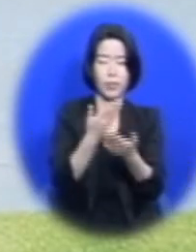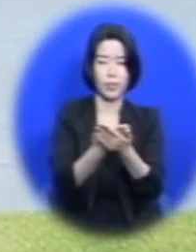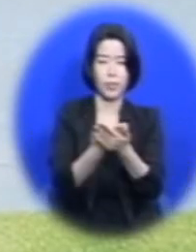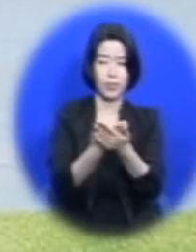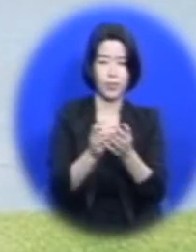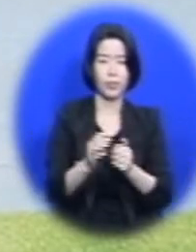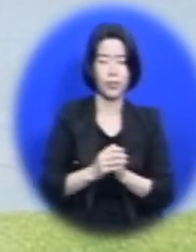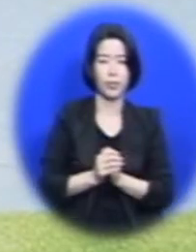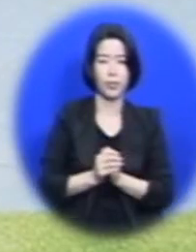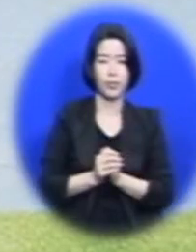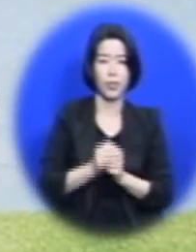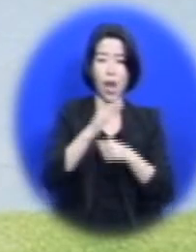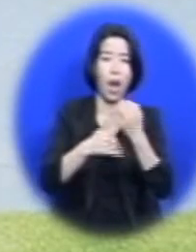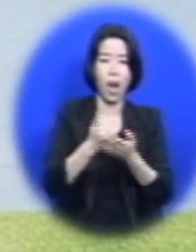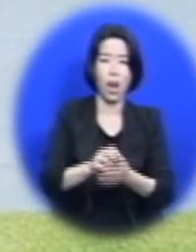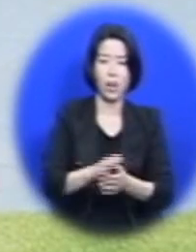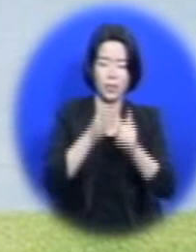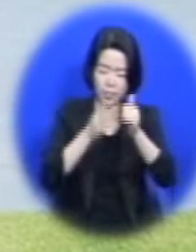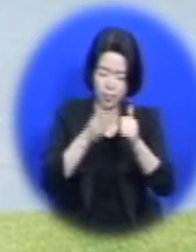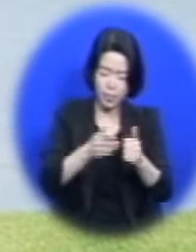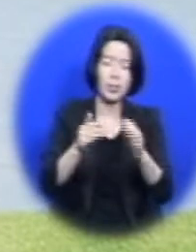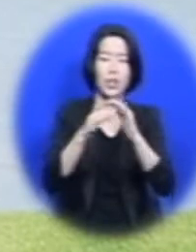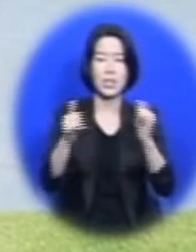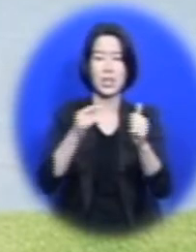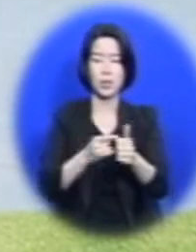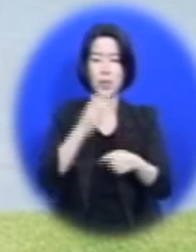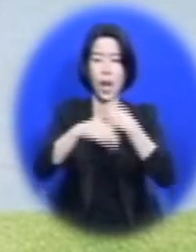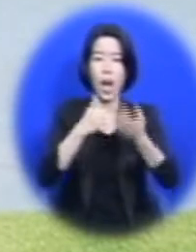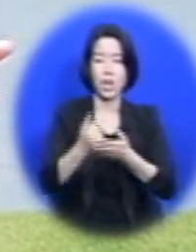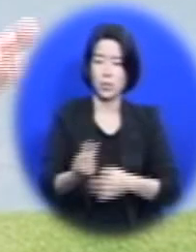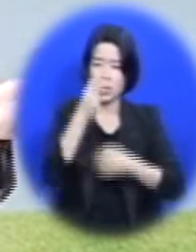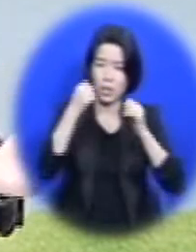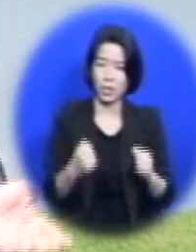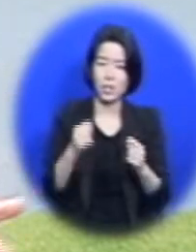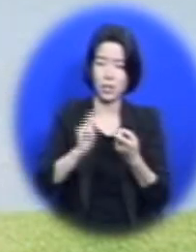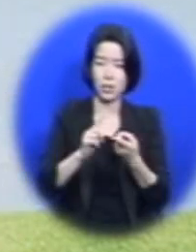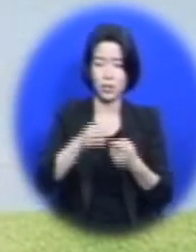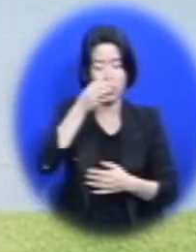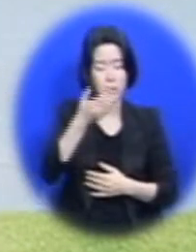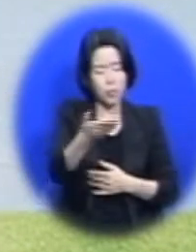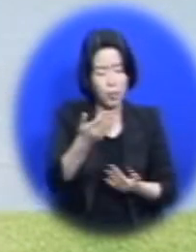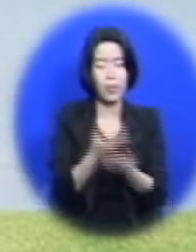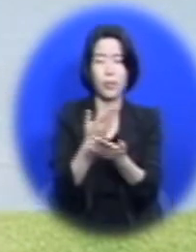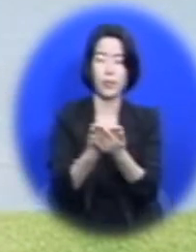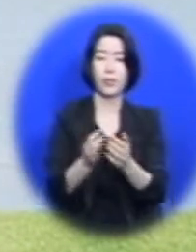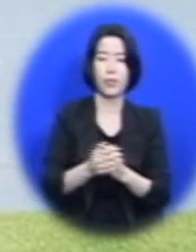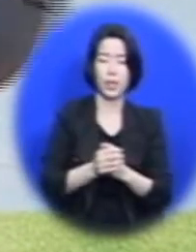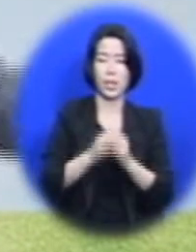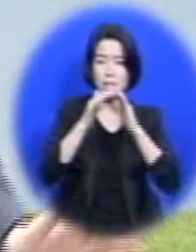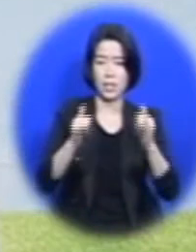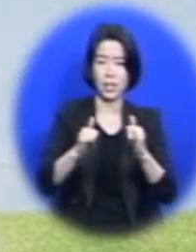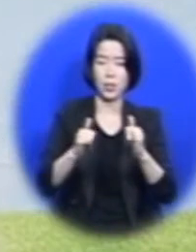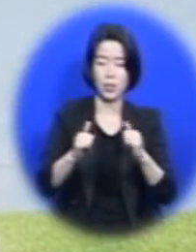주십시오. 하나님, 제발 좀 사람들에게 하나님이 살아계시다는 것을 보여주십시오. 사람들이